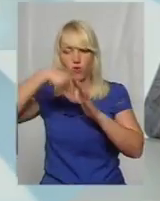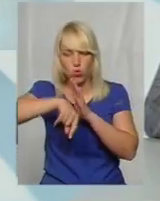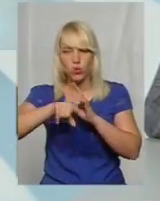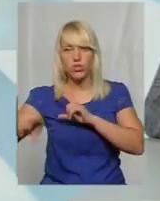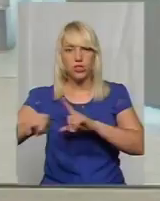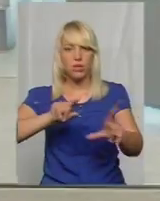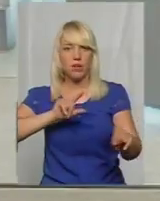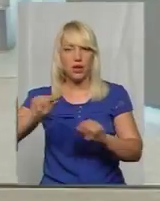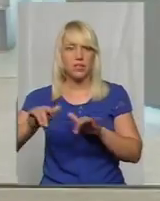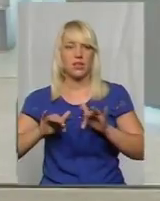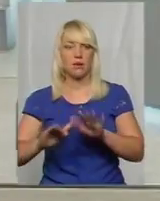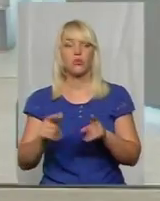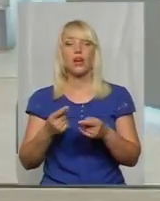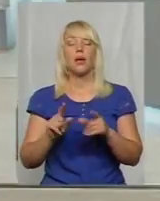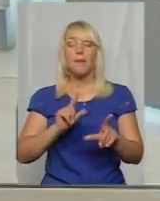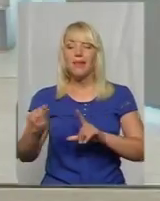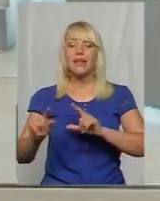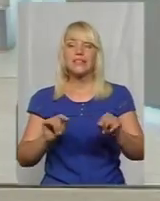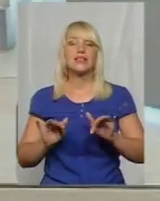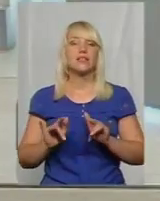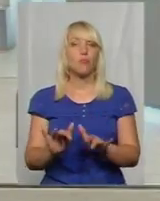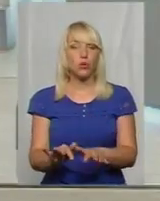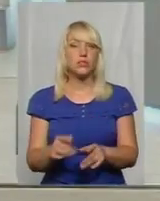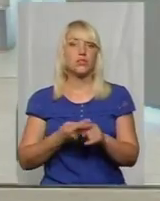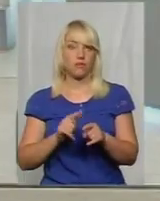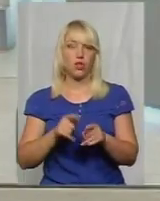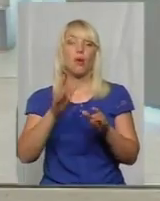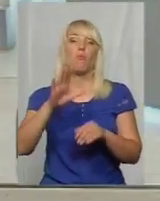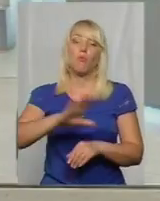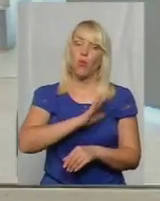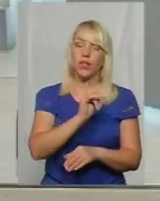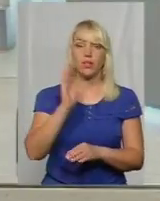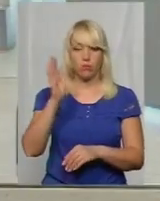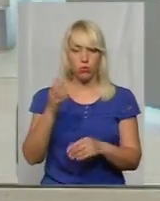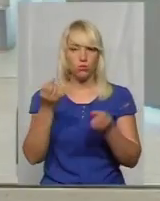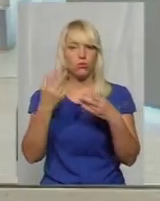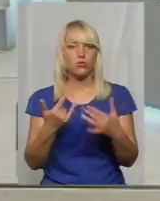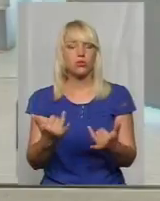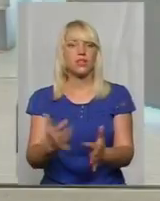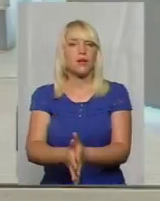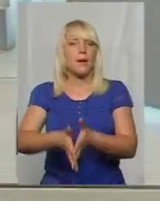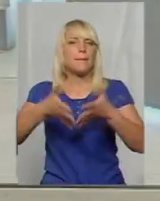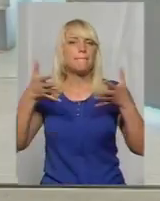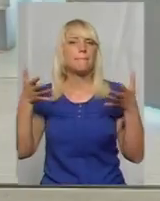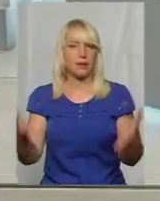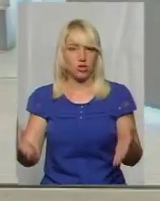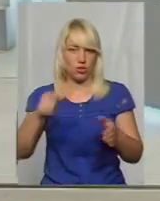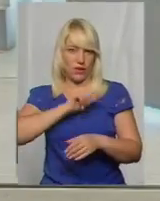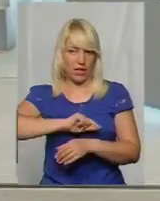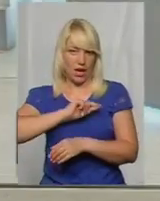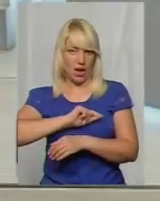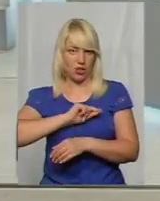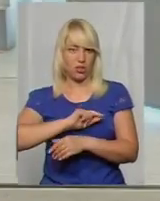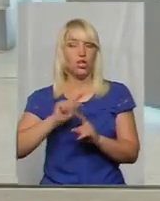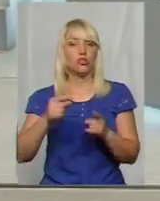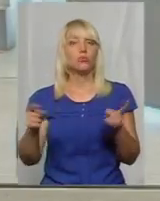внутрішньоміграційні процеси. Тому міграційні процеси, вони були і будуть. Просто вони зараз набрали такого масового характеру,